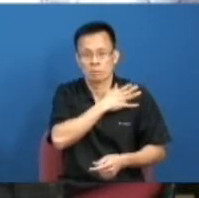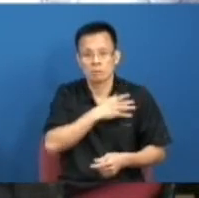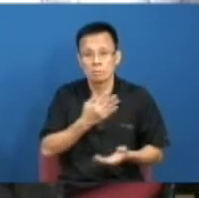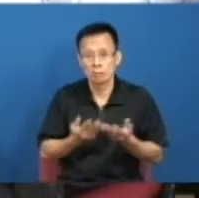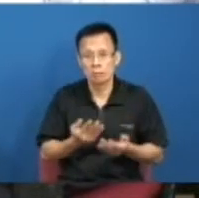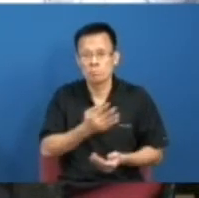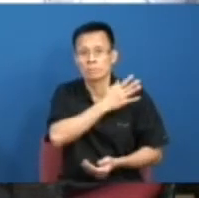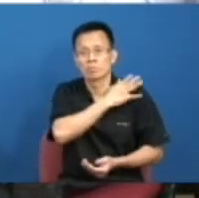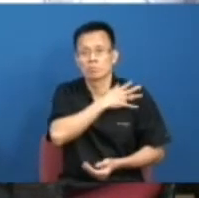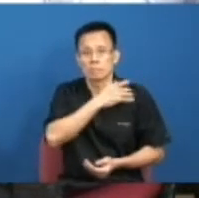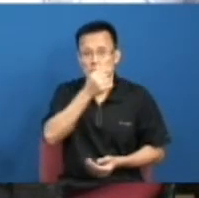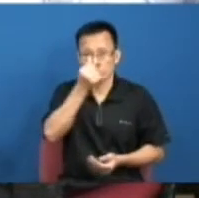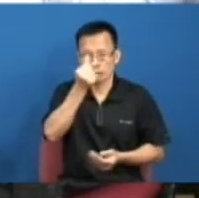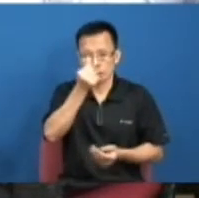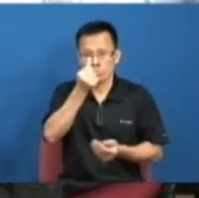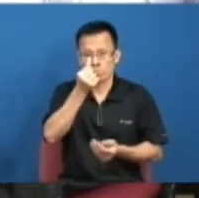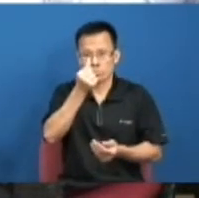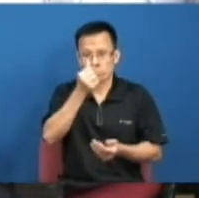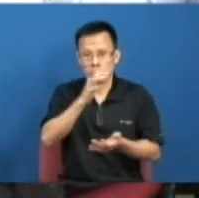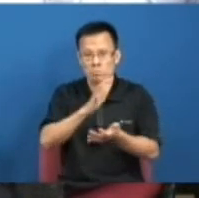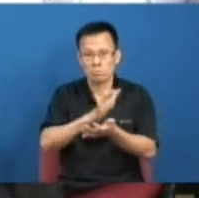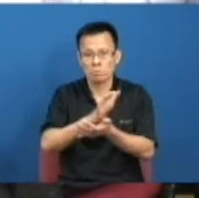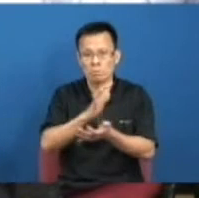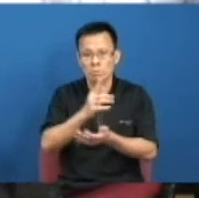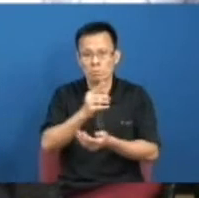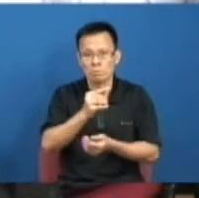受呢10年嗰個風，即係有機會個